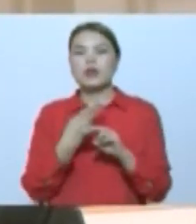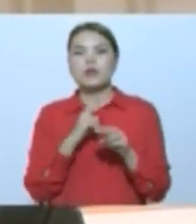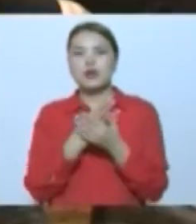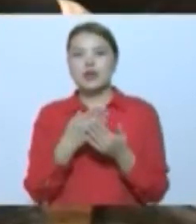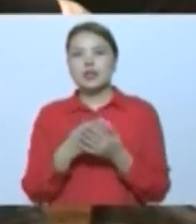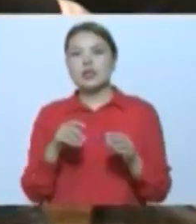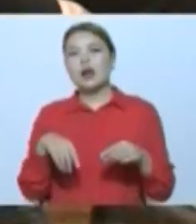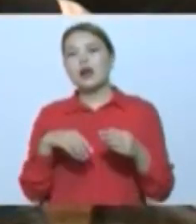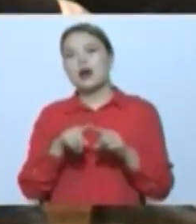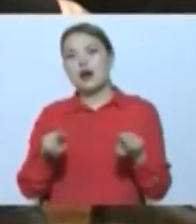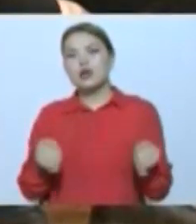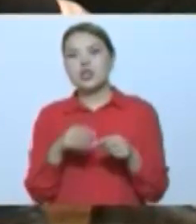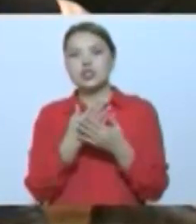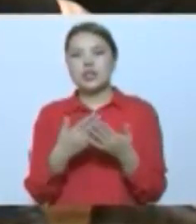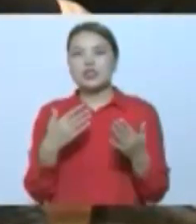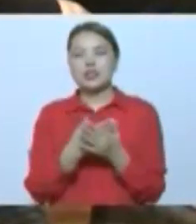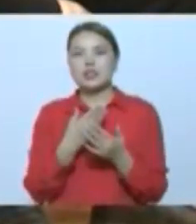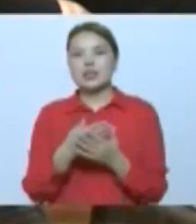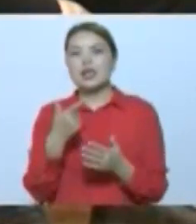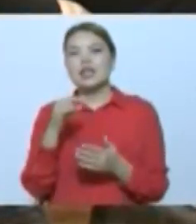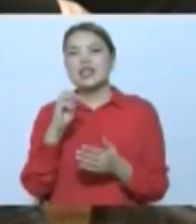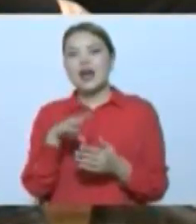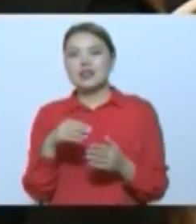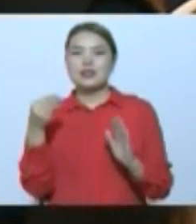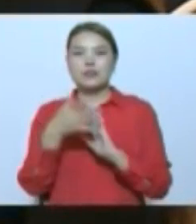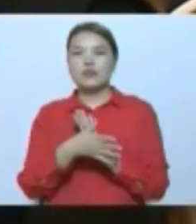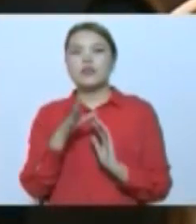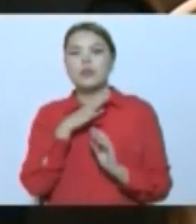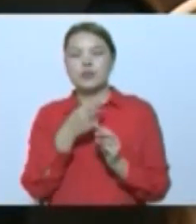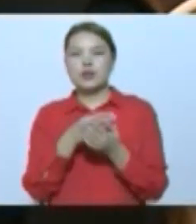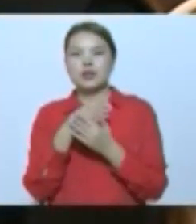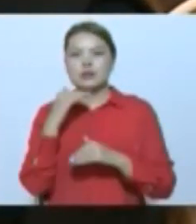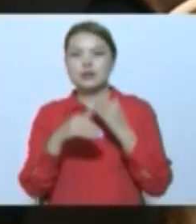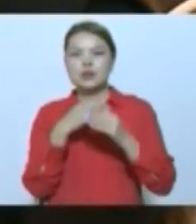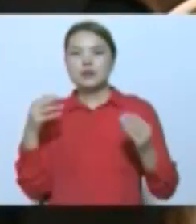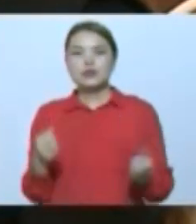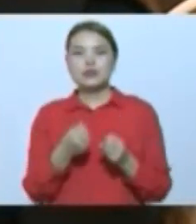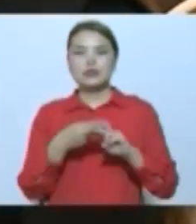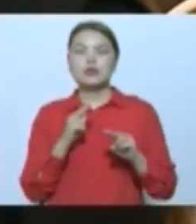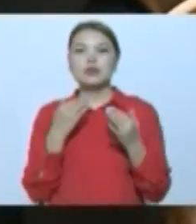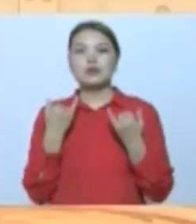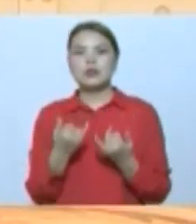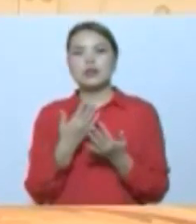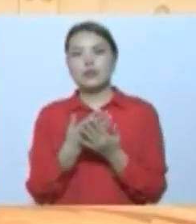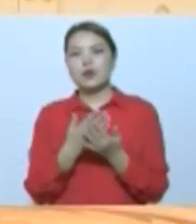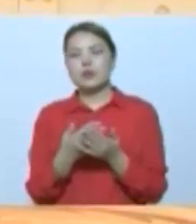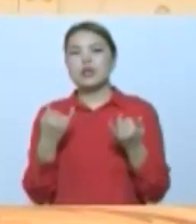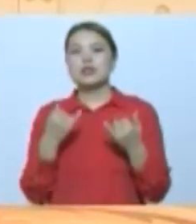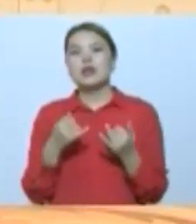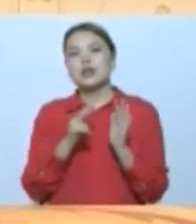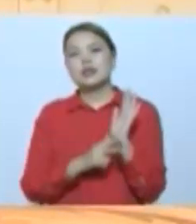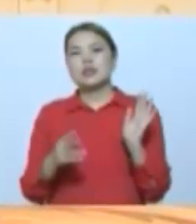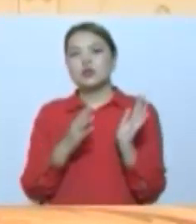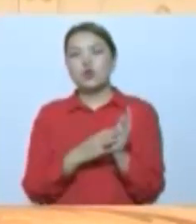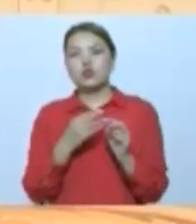арттыру мақсатында гранттық қаржыландыру енгізілді. Нәтижесінде кешенді бастамаларды қолдау жолға қойылды. Мәселен, өңірде былтыр